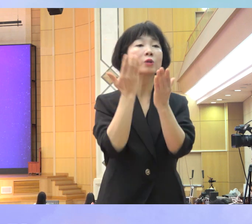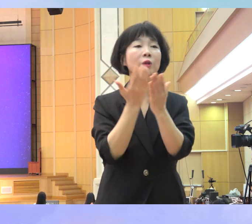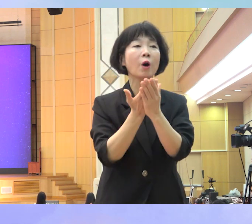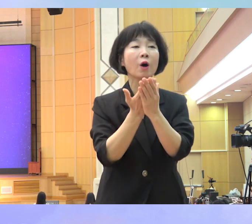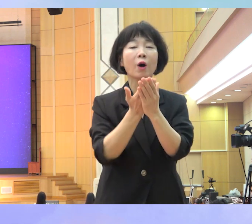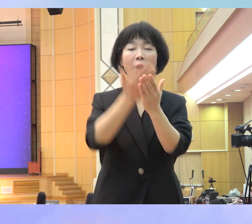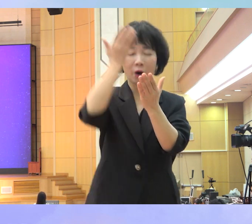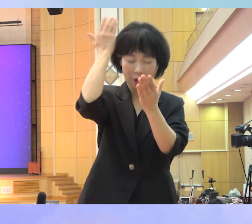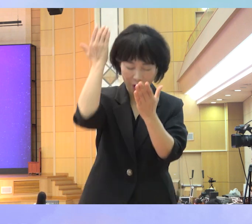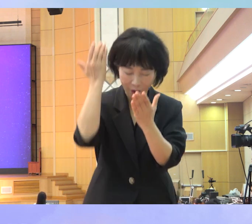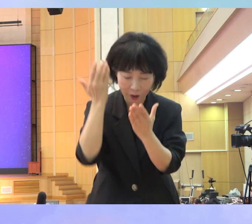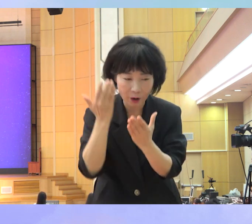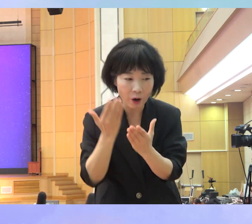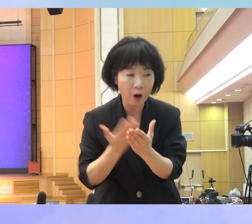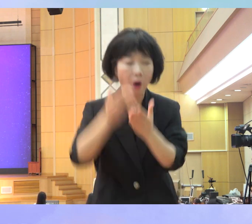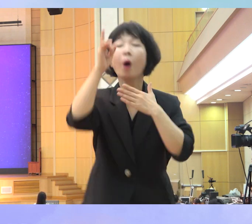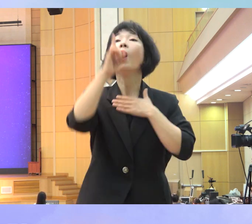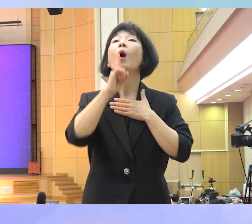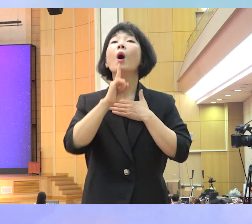주소서.